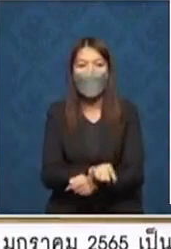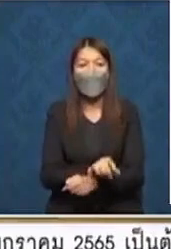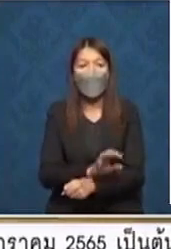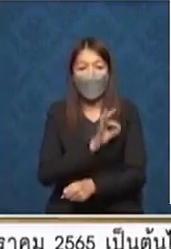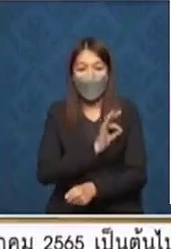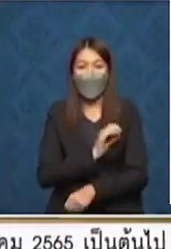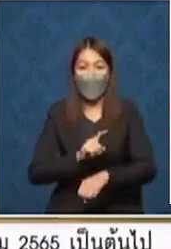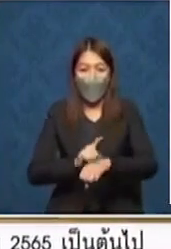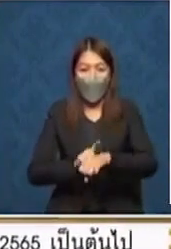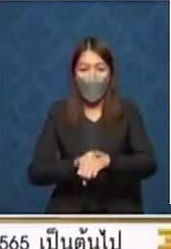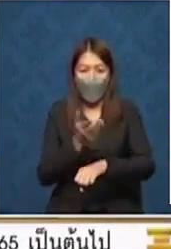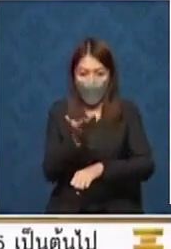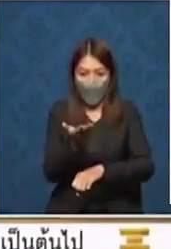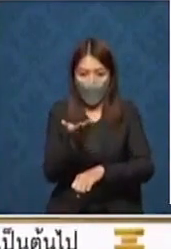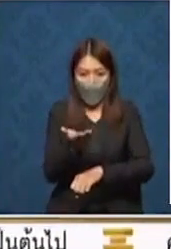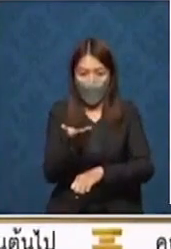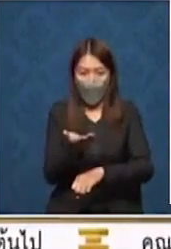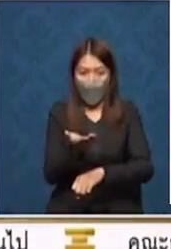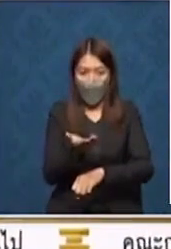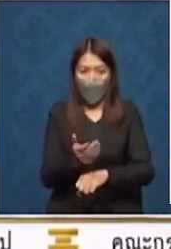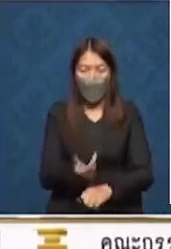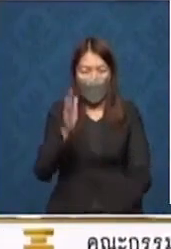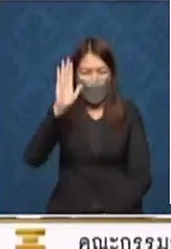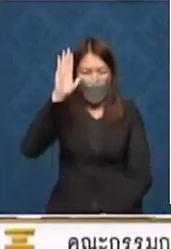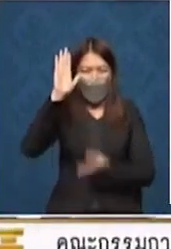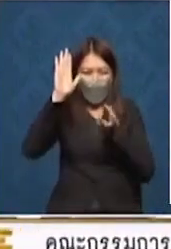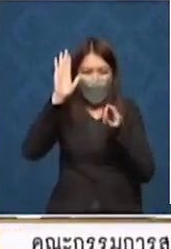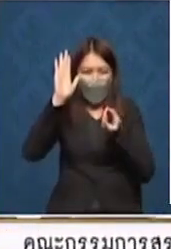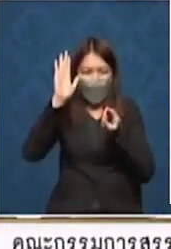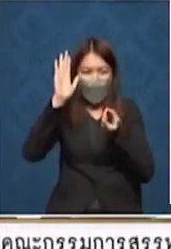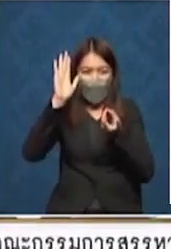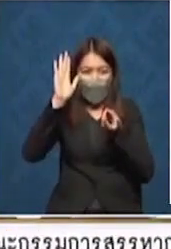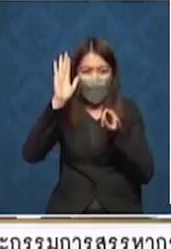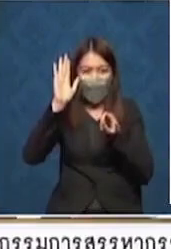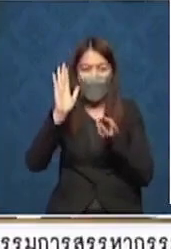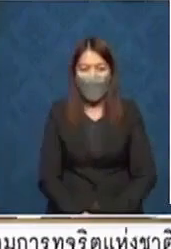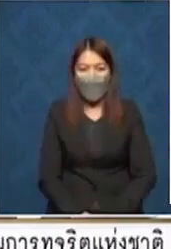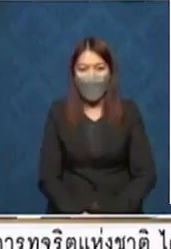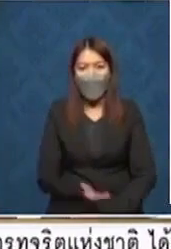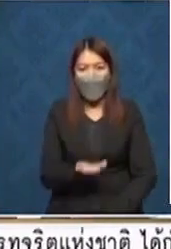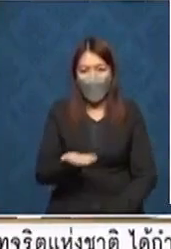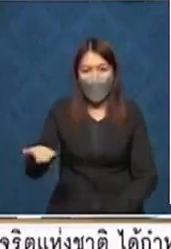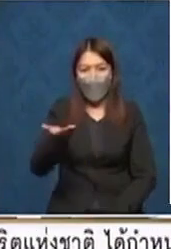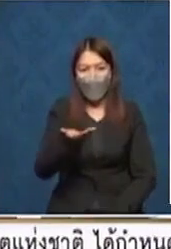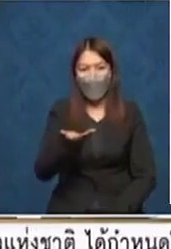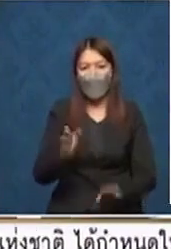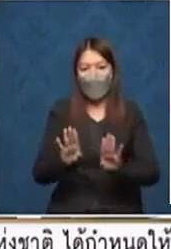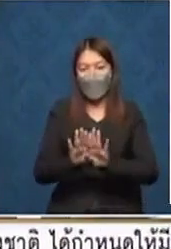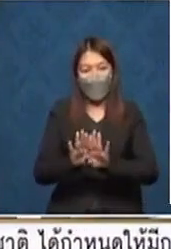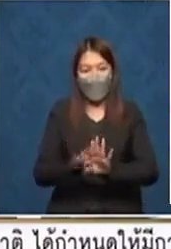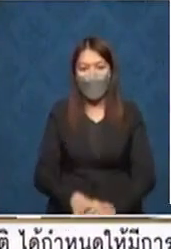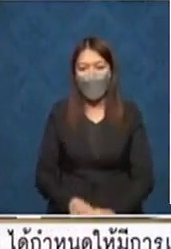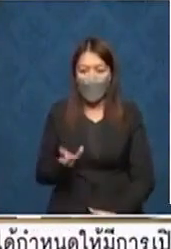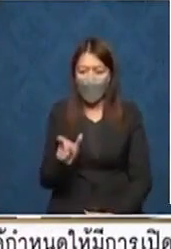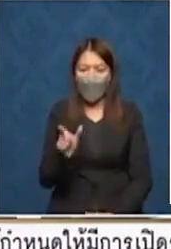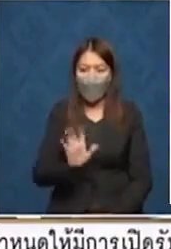15 น. 2 น.และถือวาสภาล้มครั้งนี้ เป็นครั้งที่ 17หรือครั้งที่ 3iding deurnกุพาพ